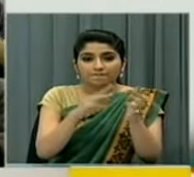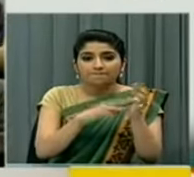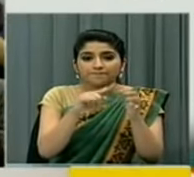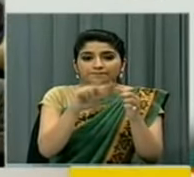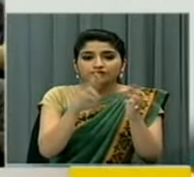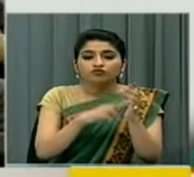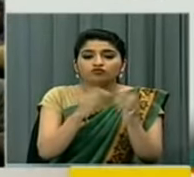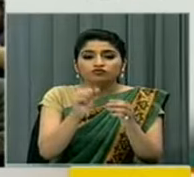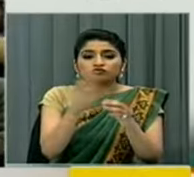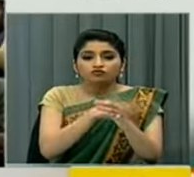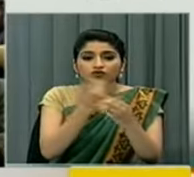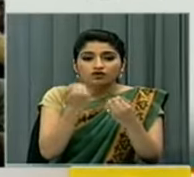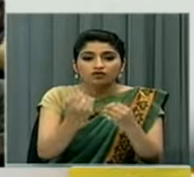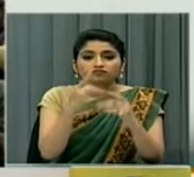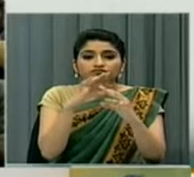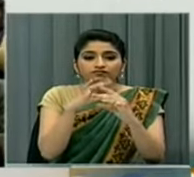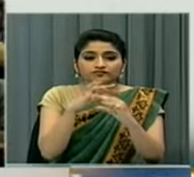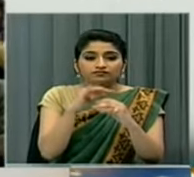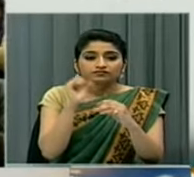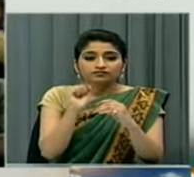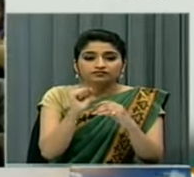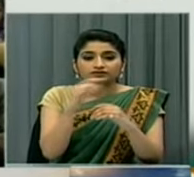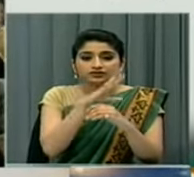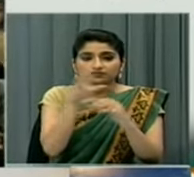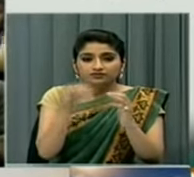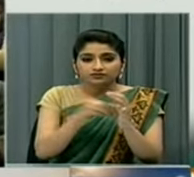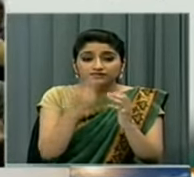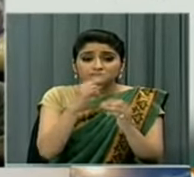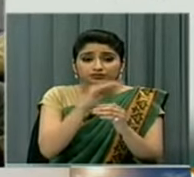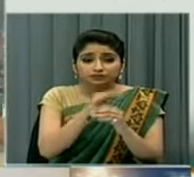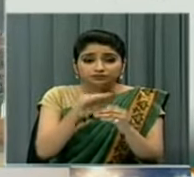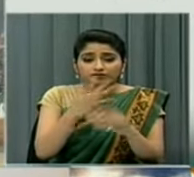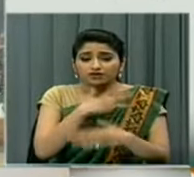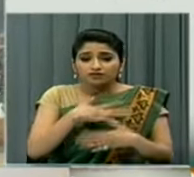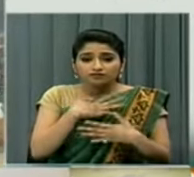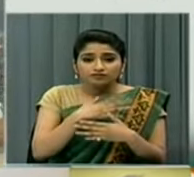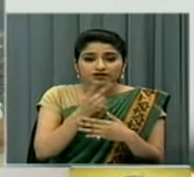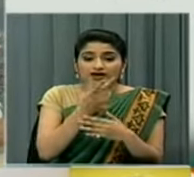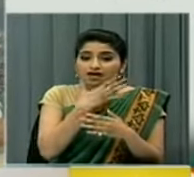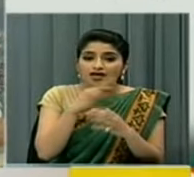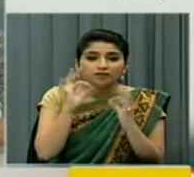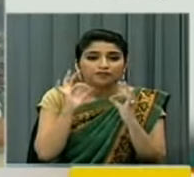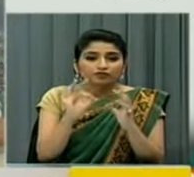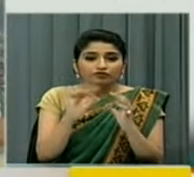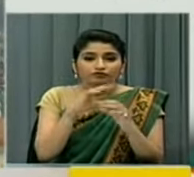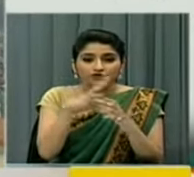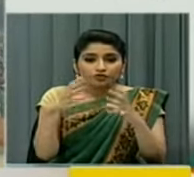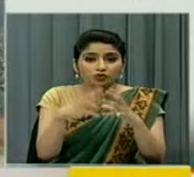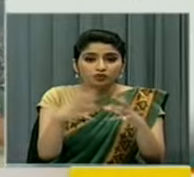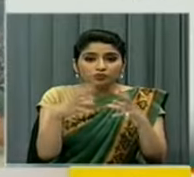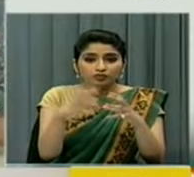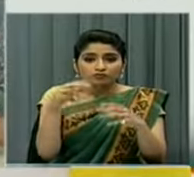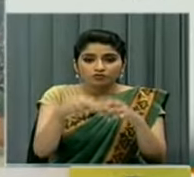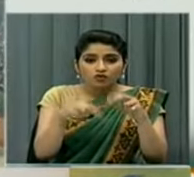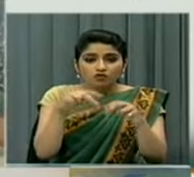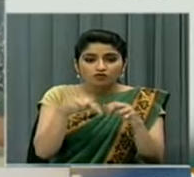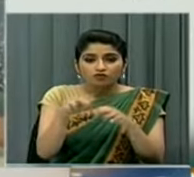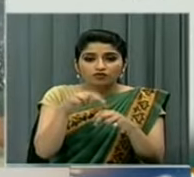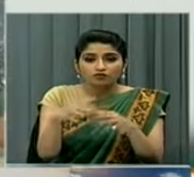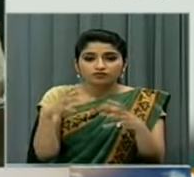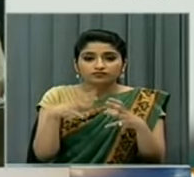इंडिया नेपाल बॉर्डर के ऊपर है, ताकि क्योंकि उस इलाके से आपने भी सुना होगा कि पाकिस्तानी जो है